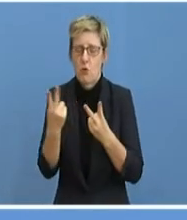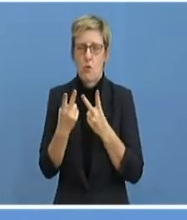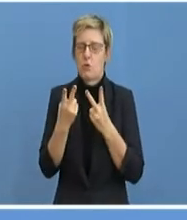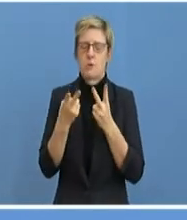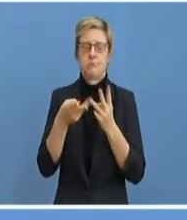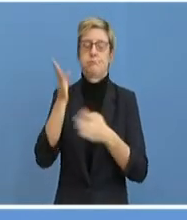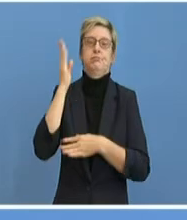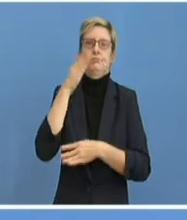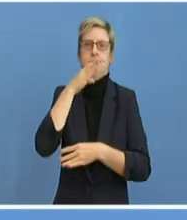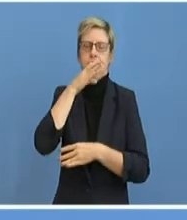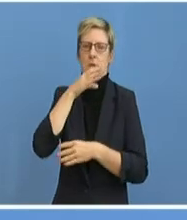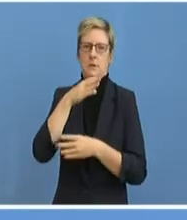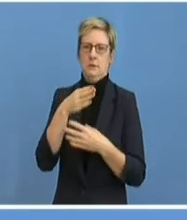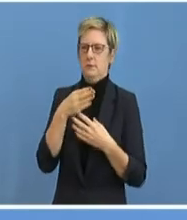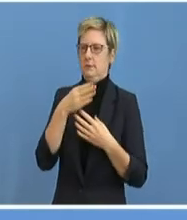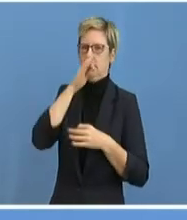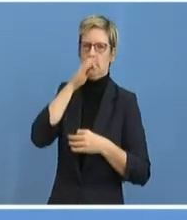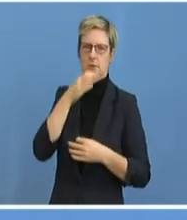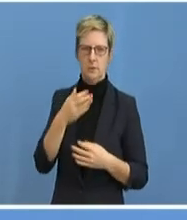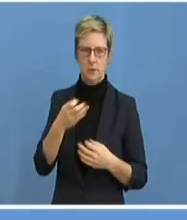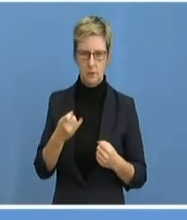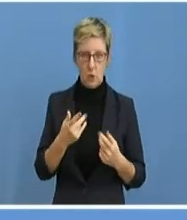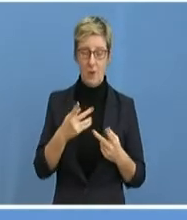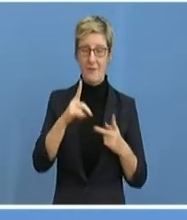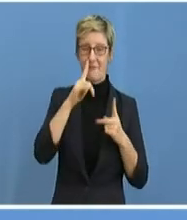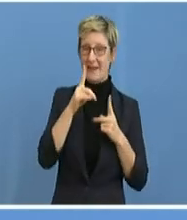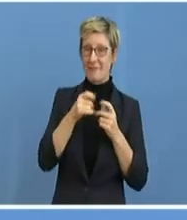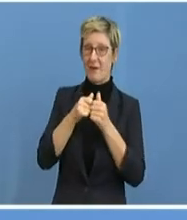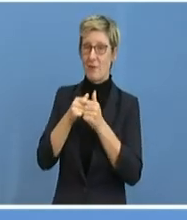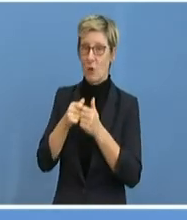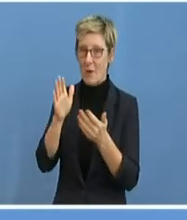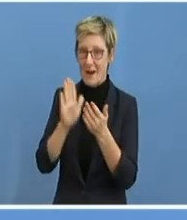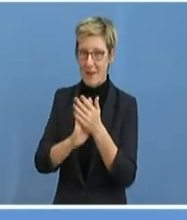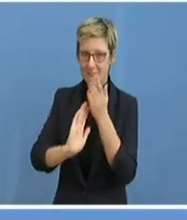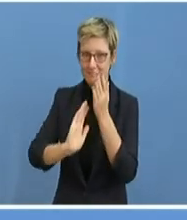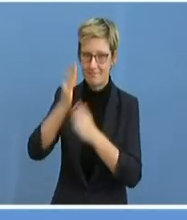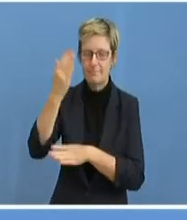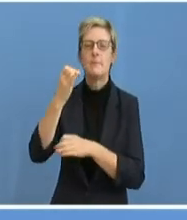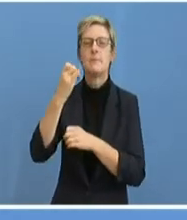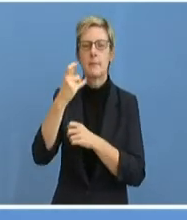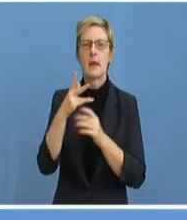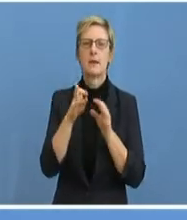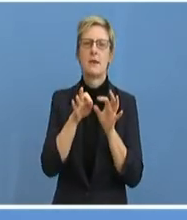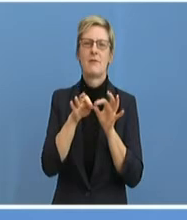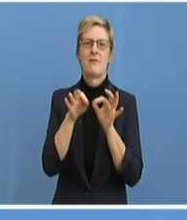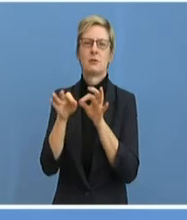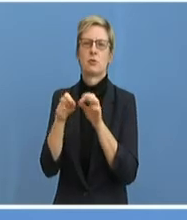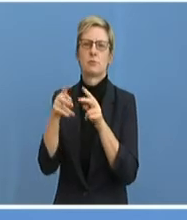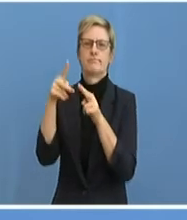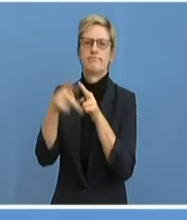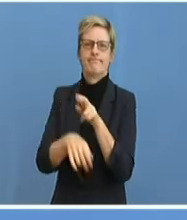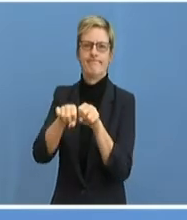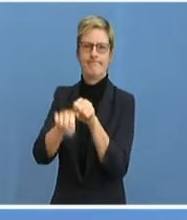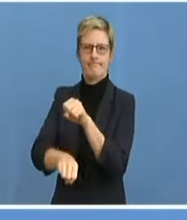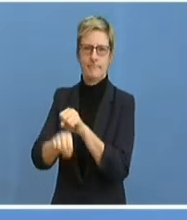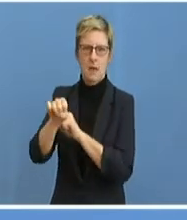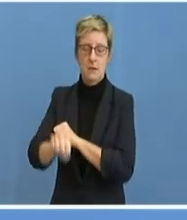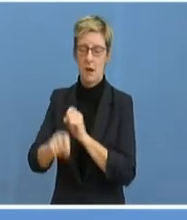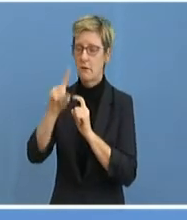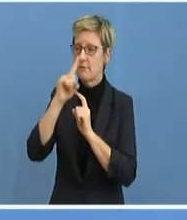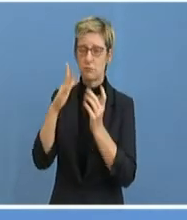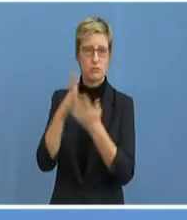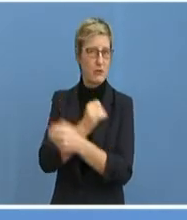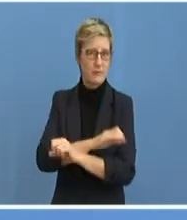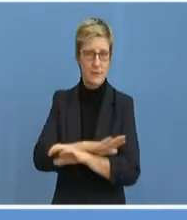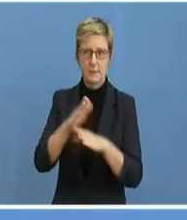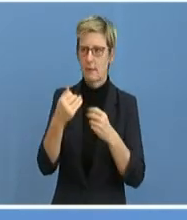Infektionskette unterbrechen kann, ist für uns, und da gibt es wiederum viele Wissenschaftler, die dem auch zustimmen,